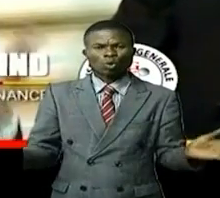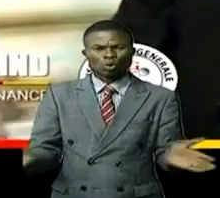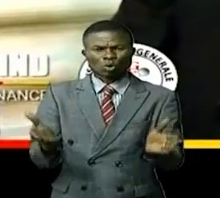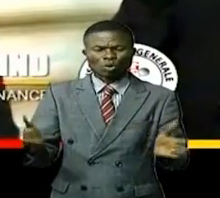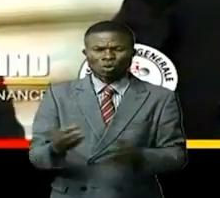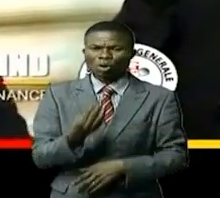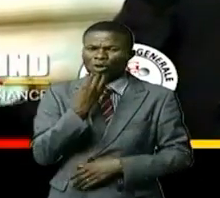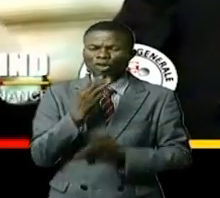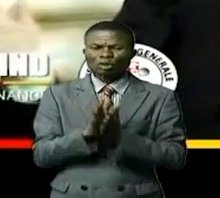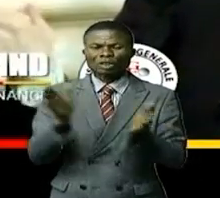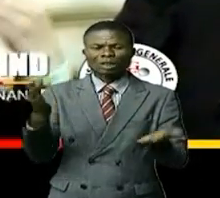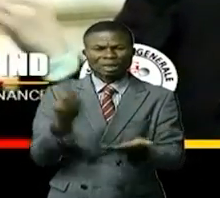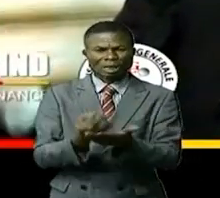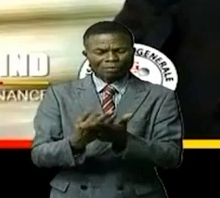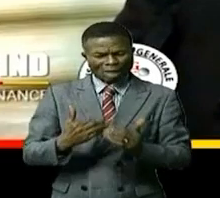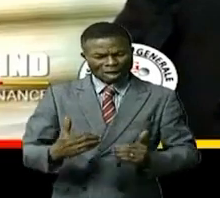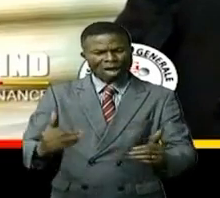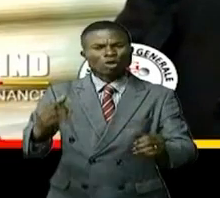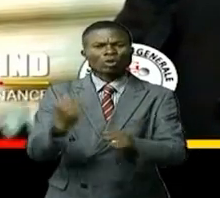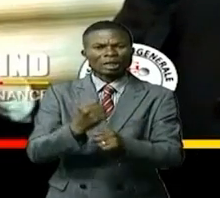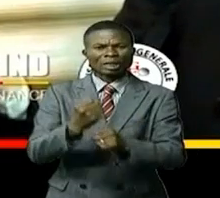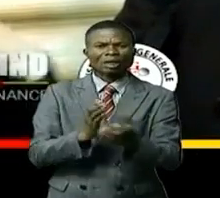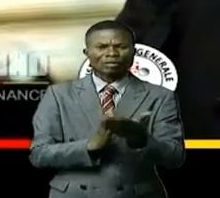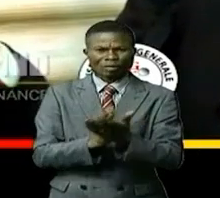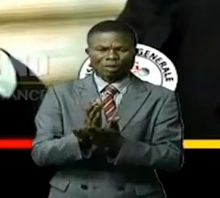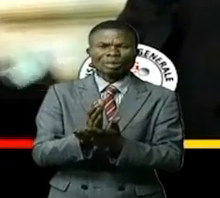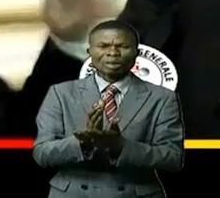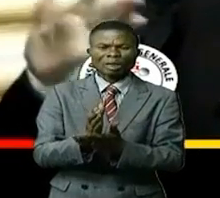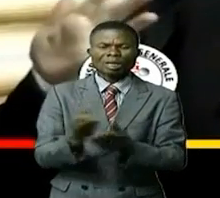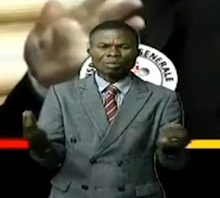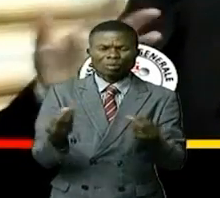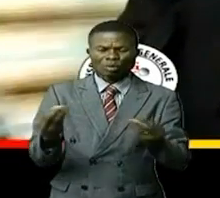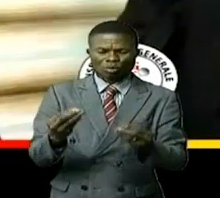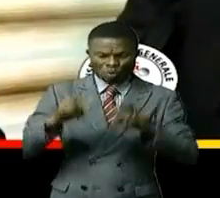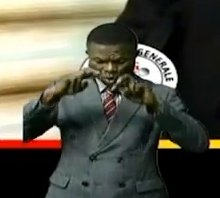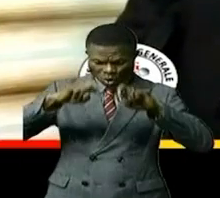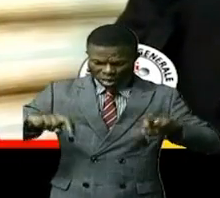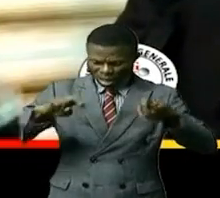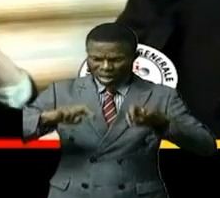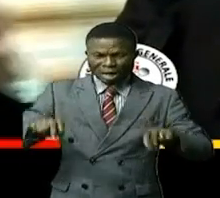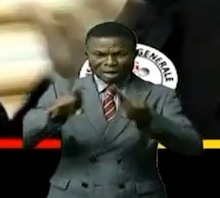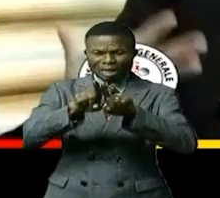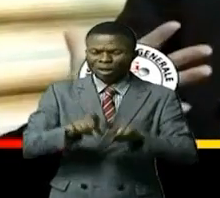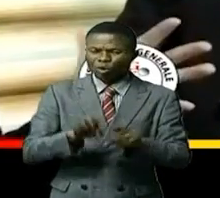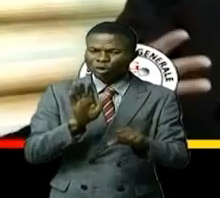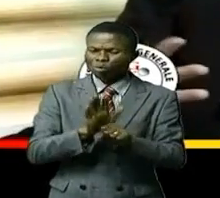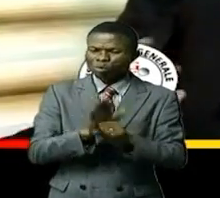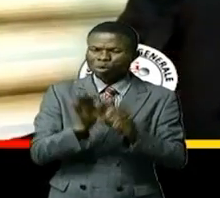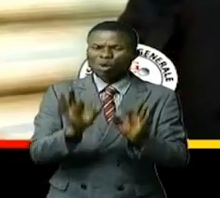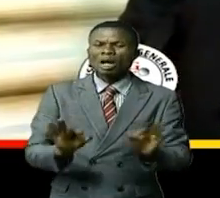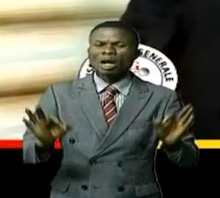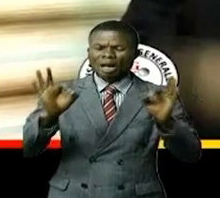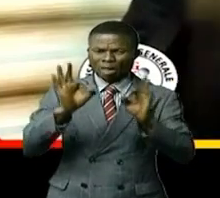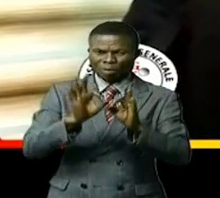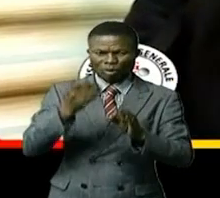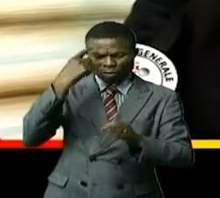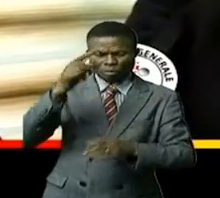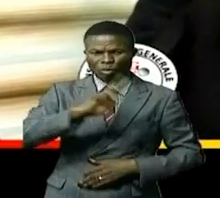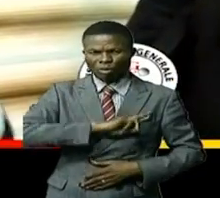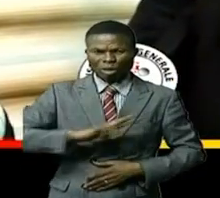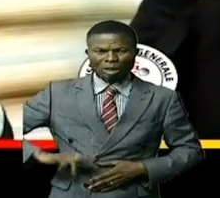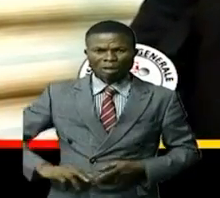de continuer dans sa mission qui est très importante et positive pour la